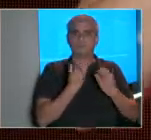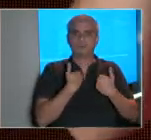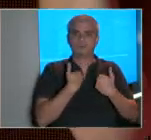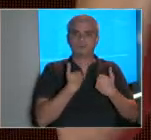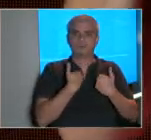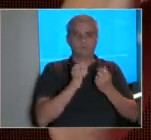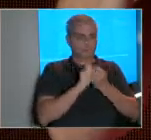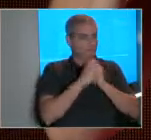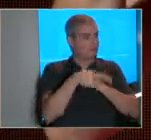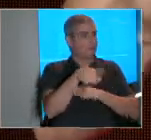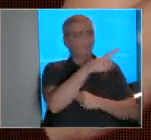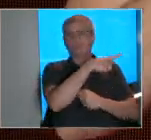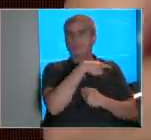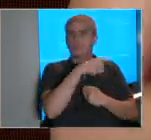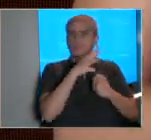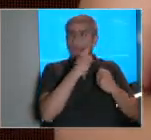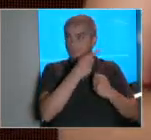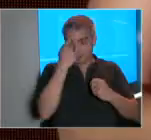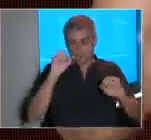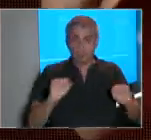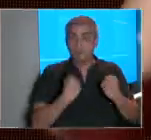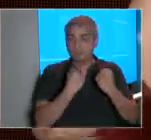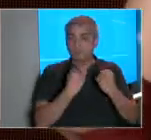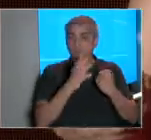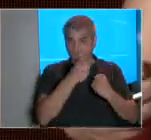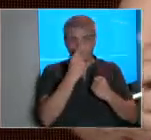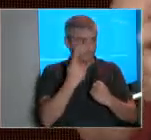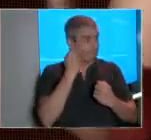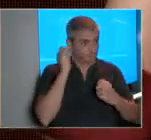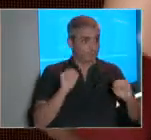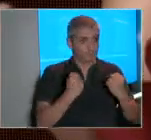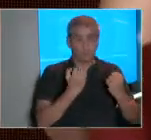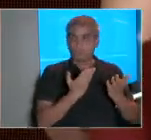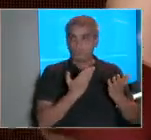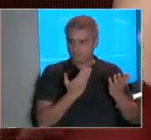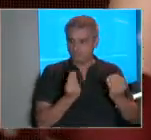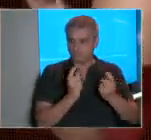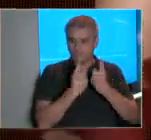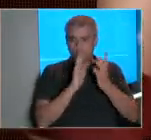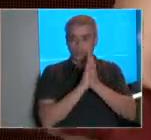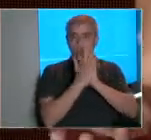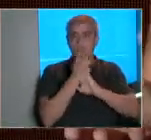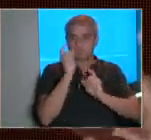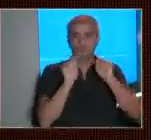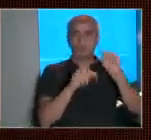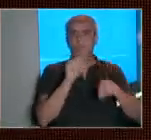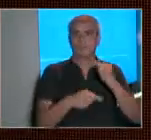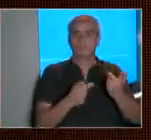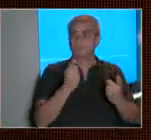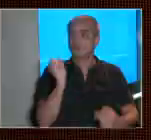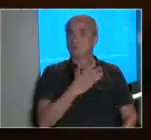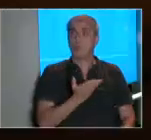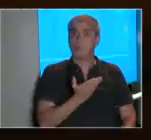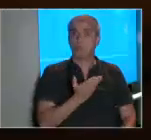שמשנה דברים. שאם אתה יוזם, אם את יוזמת, דברים קורים, אנשים באים, והם